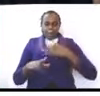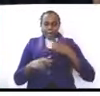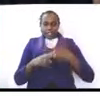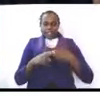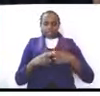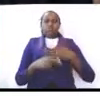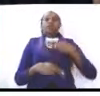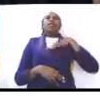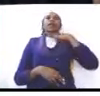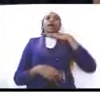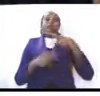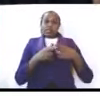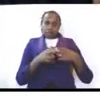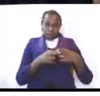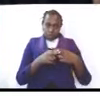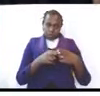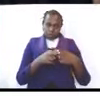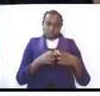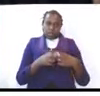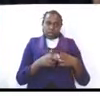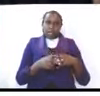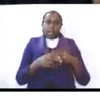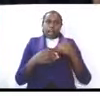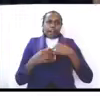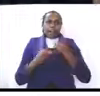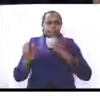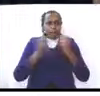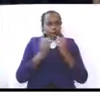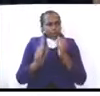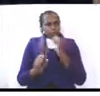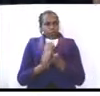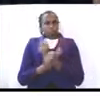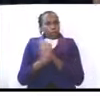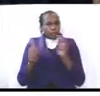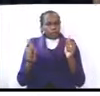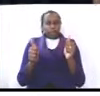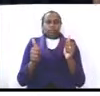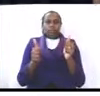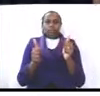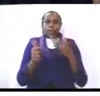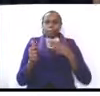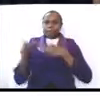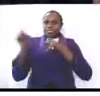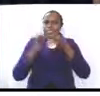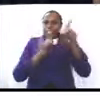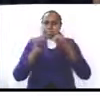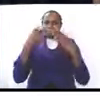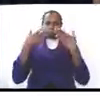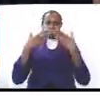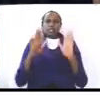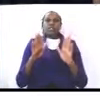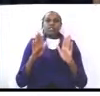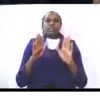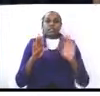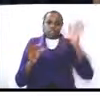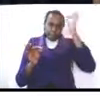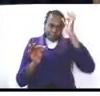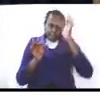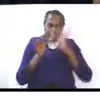kwangu umefika. Nimevipiga vita vilivyo vizuri, mwendo nimeumaliza,